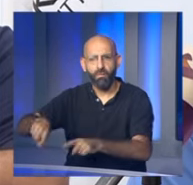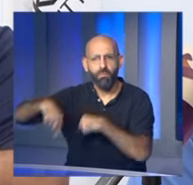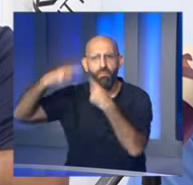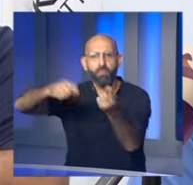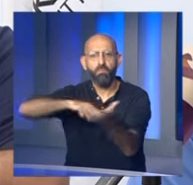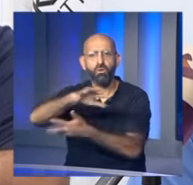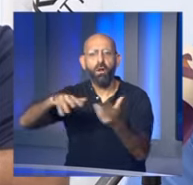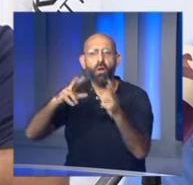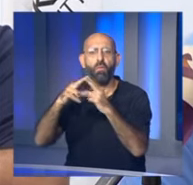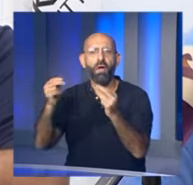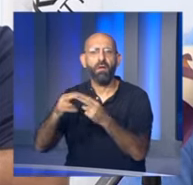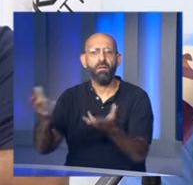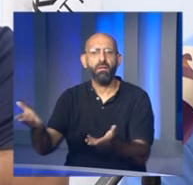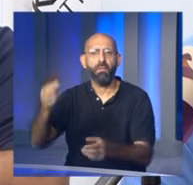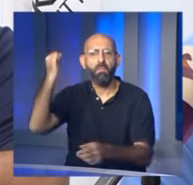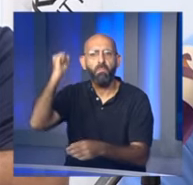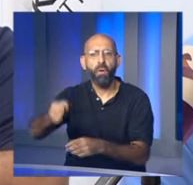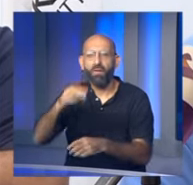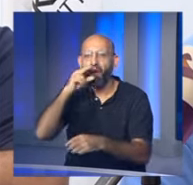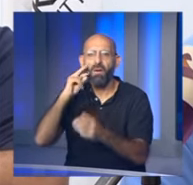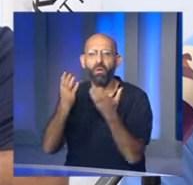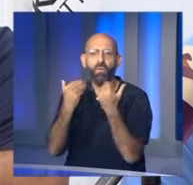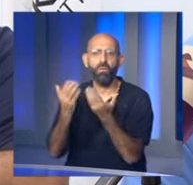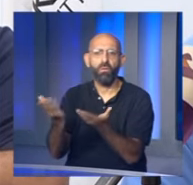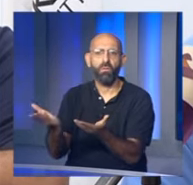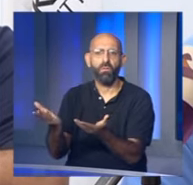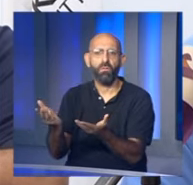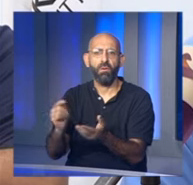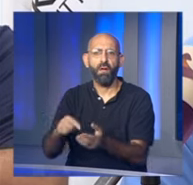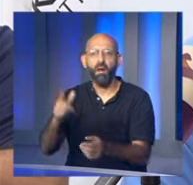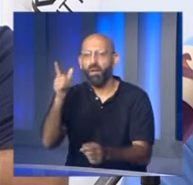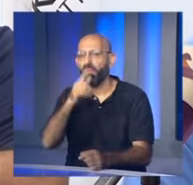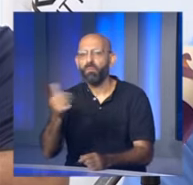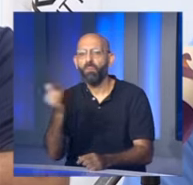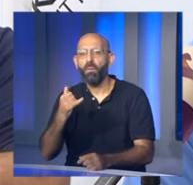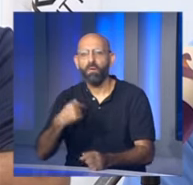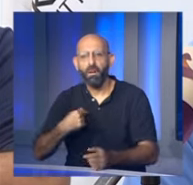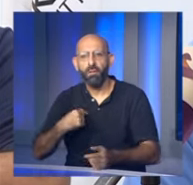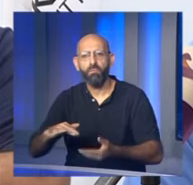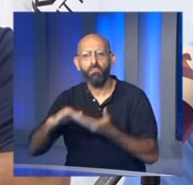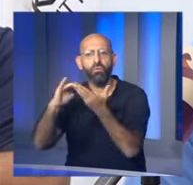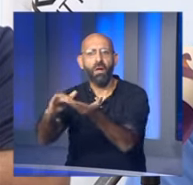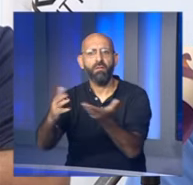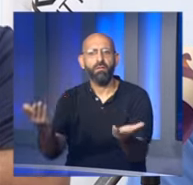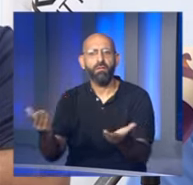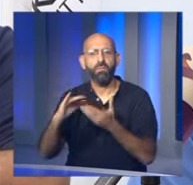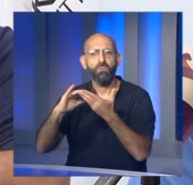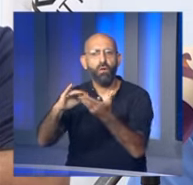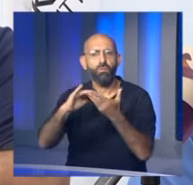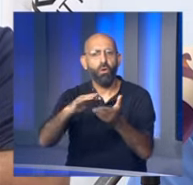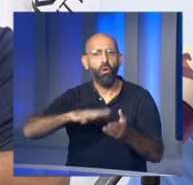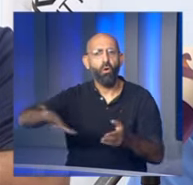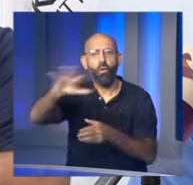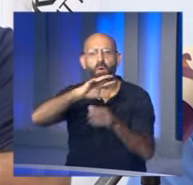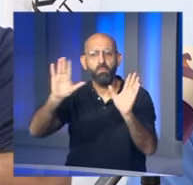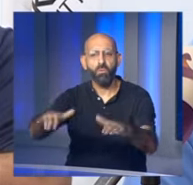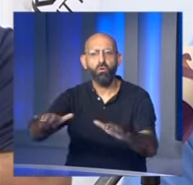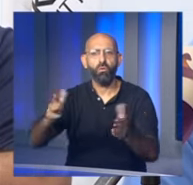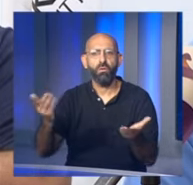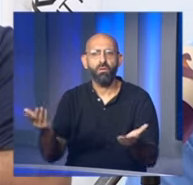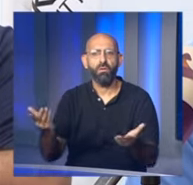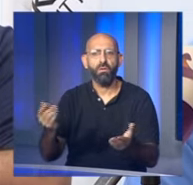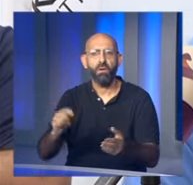ازمه ضربت لبنان الا ومستشفى الحريره كانت هي راس الحرب اللي عم بتحارب وعم بتواجه وعم تكون موجوده